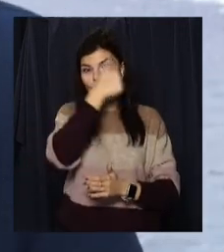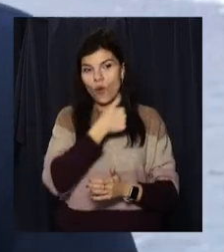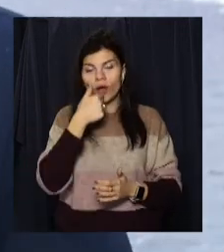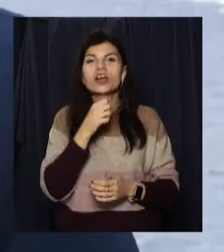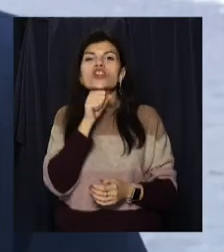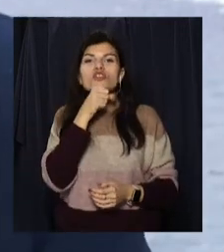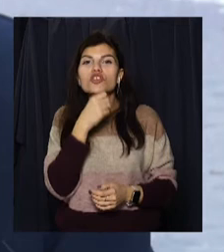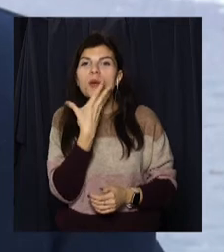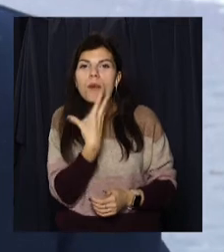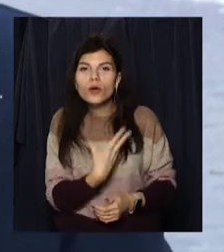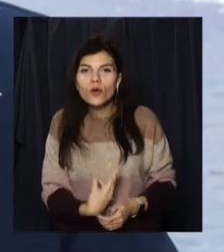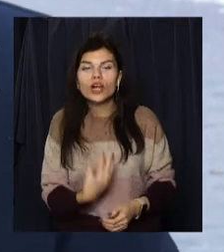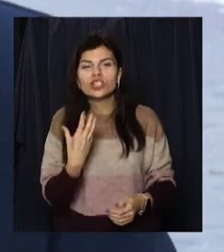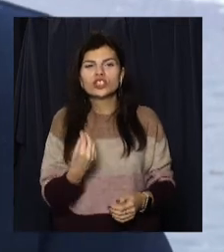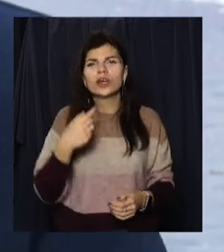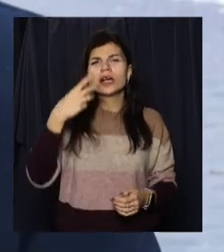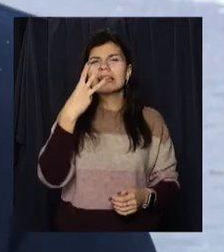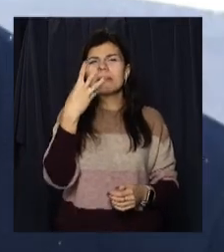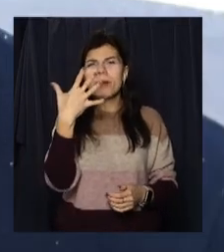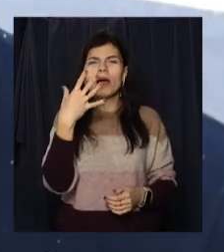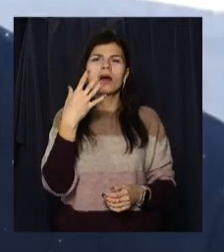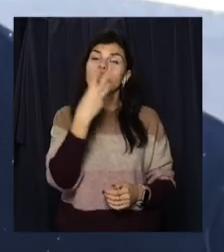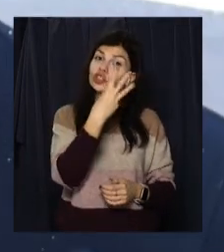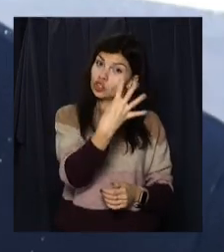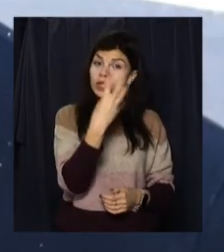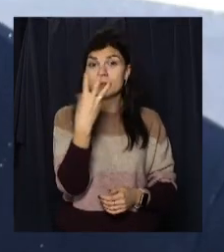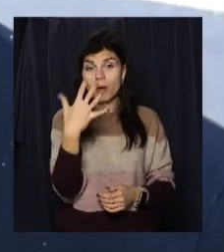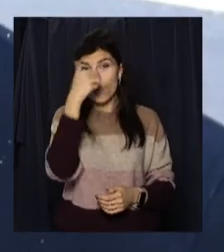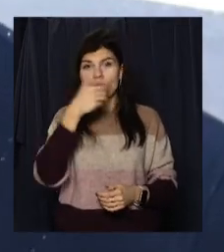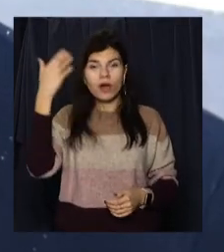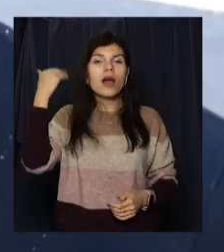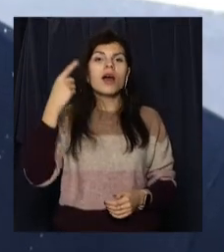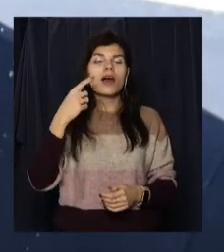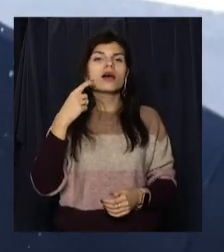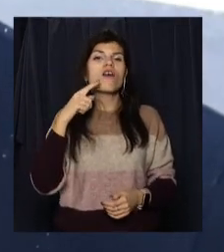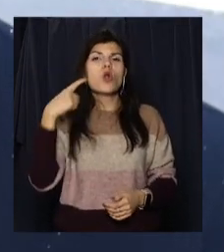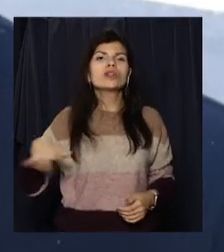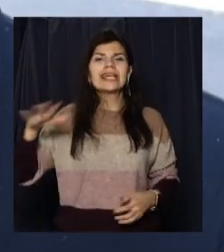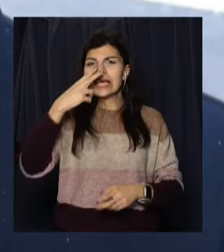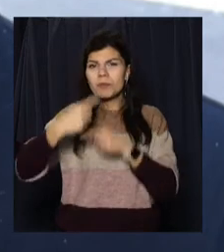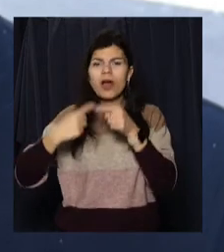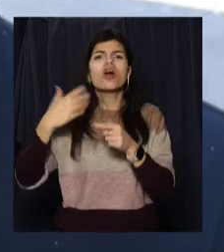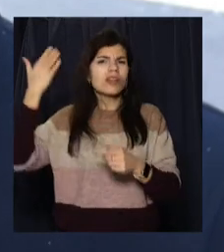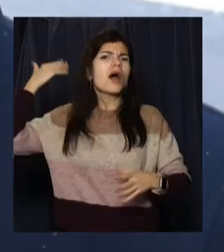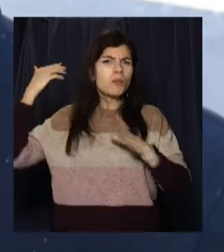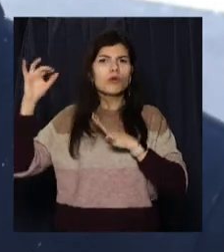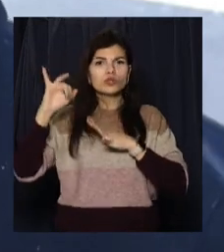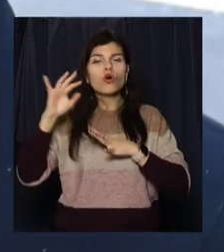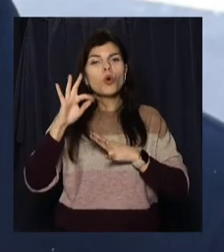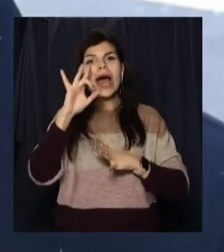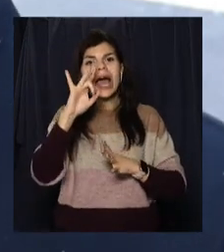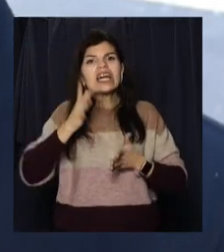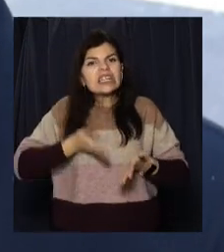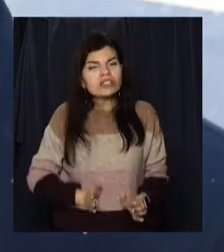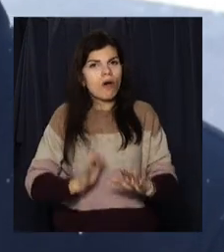Дідом Морозом, це ще в 34-35 роках. Новий рік святкували в Російській імперії до 1917 року, але все ж таки Різдво